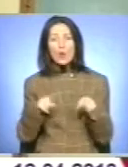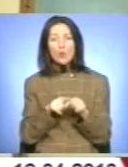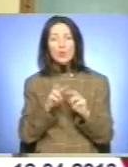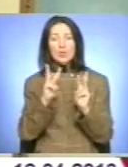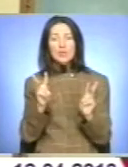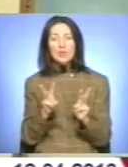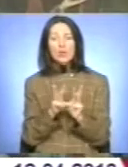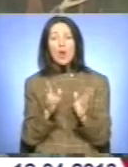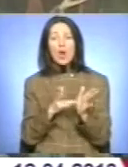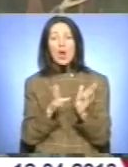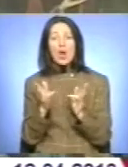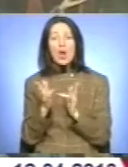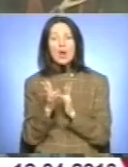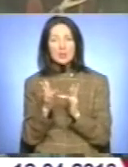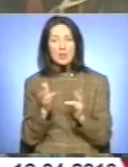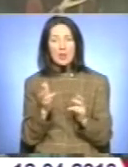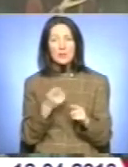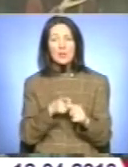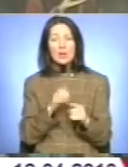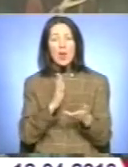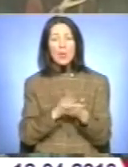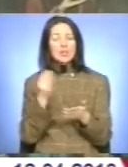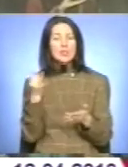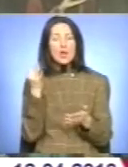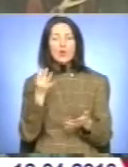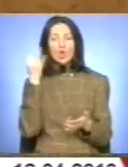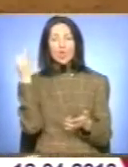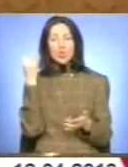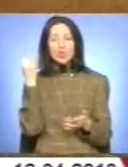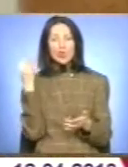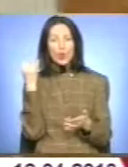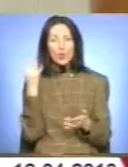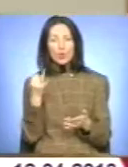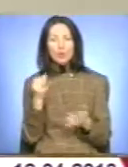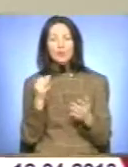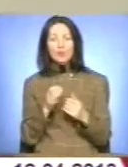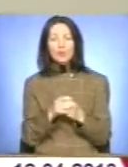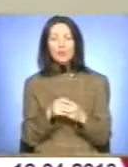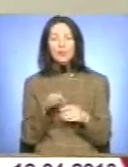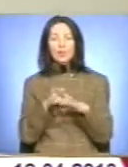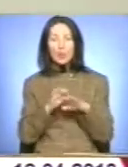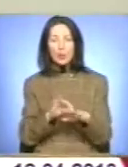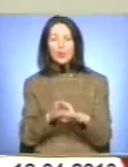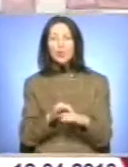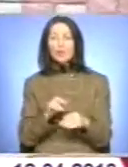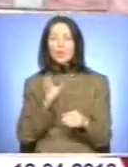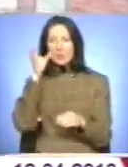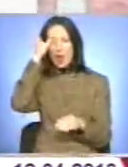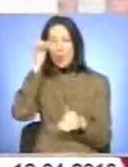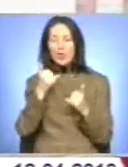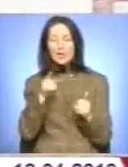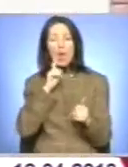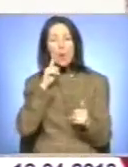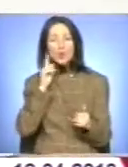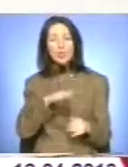історію, оповиту чудесами. Служителі храму у Глинянах проводитимуть при парафії місійні науки для молоді, дітей